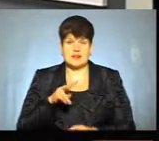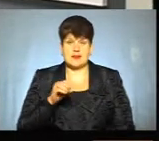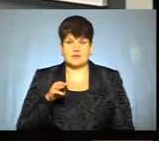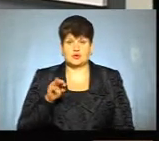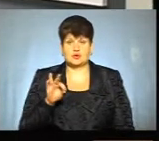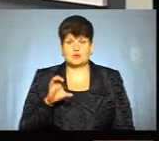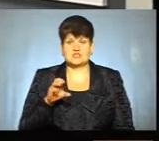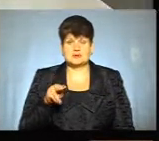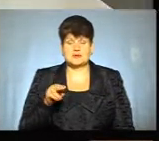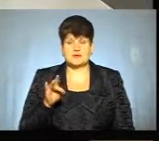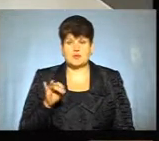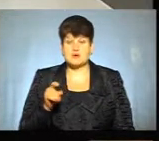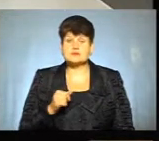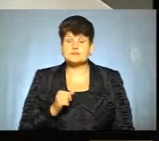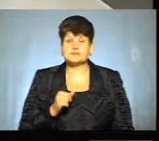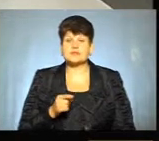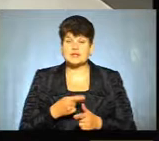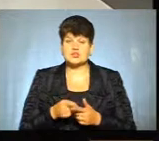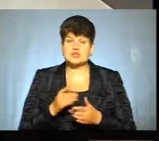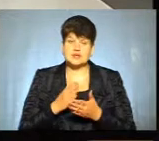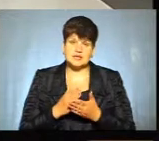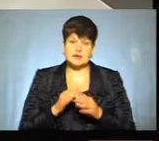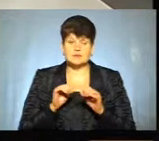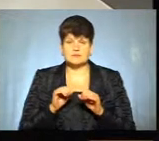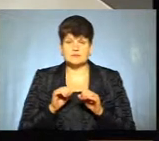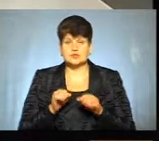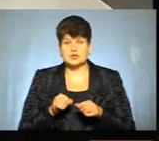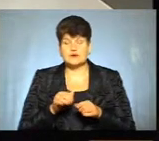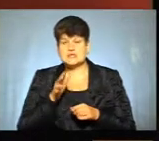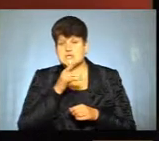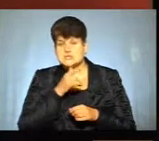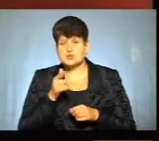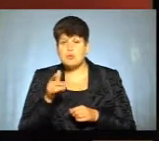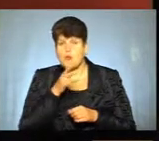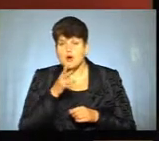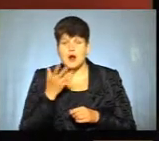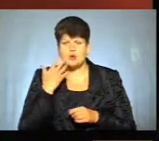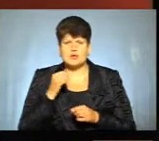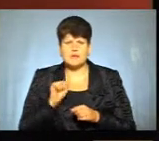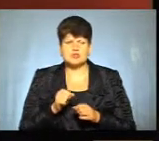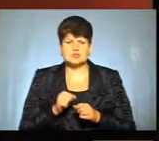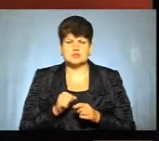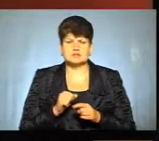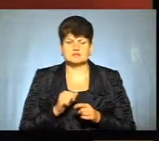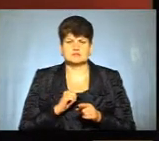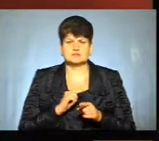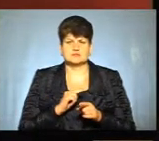лептоспіроз. Чи є, можливо, сезон, пора року, коли найчастіше можна заразитися? Звичайно,